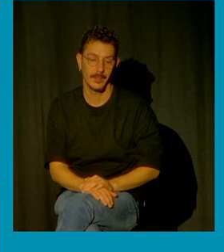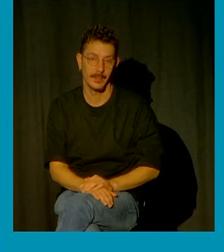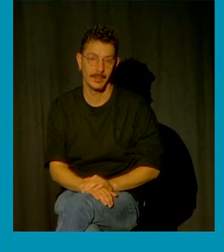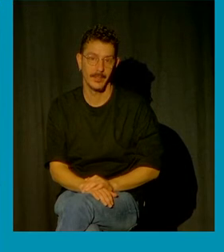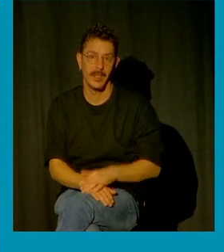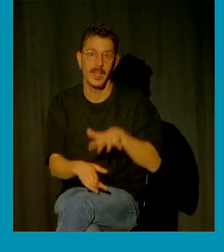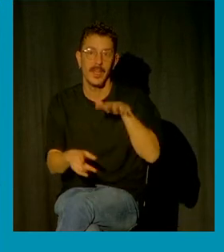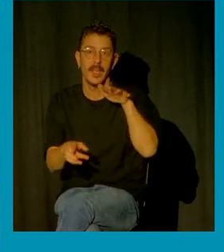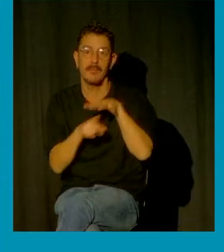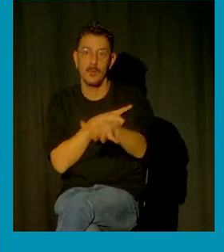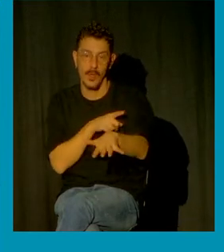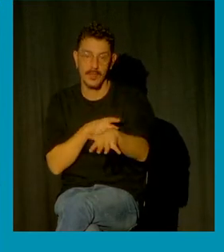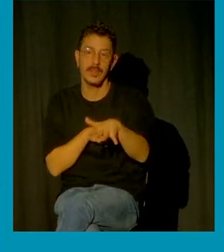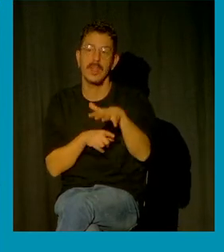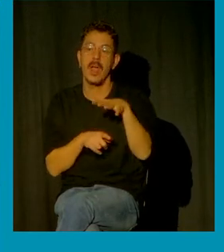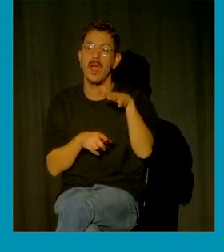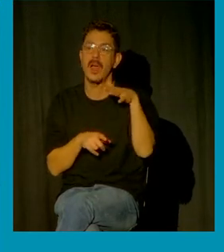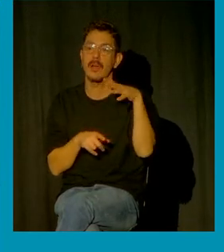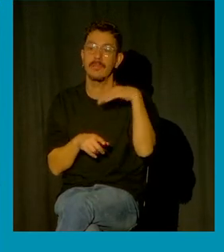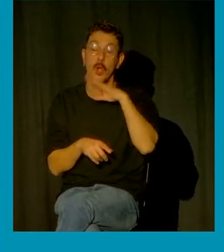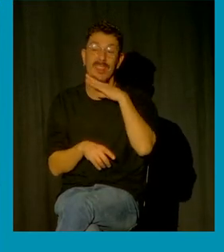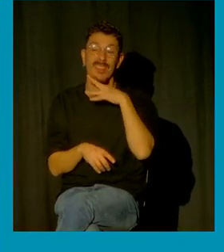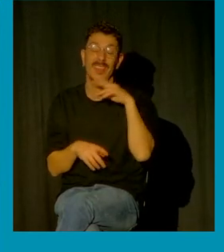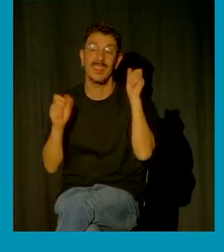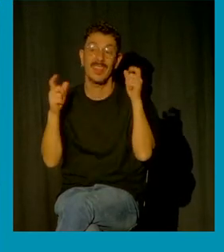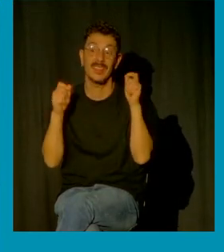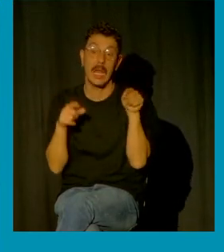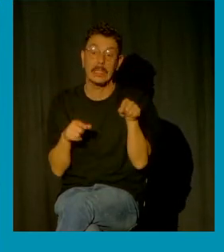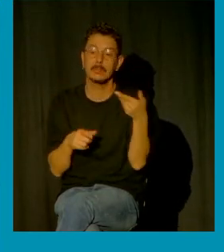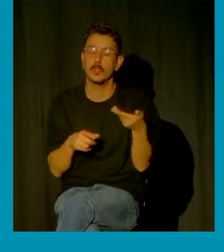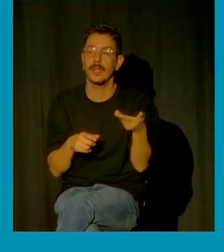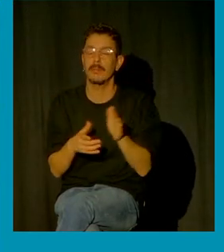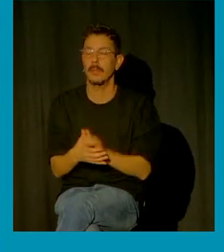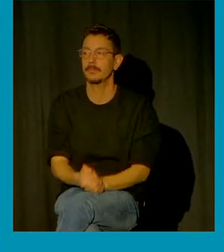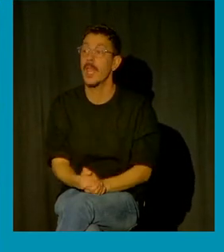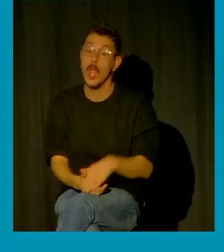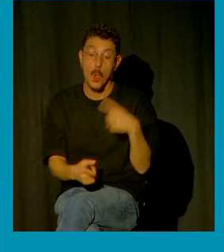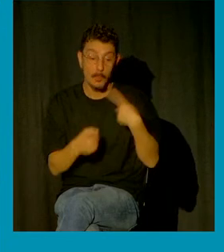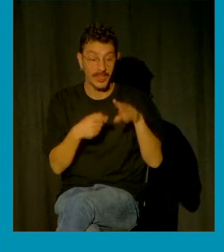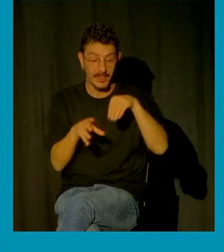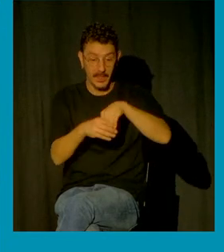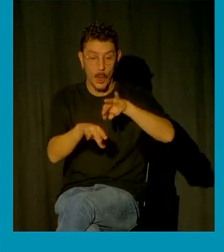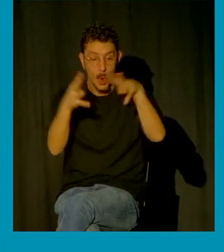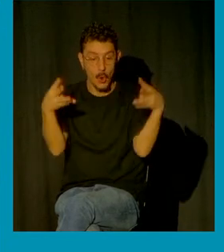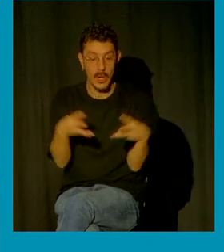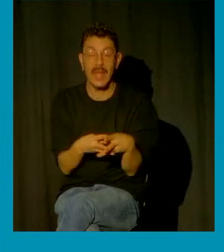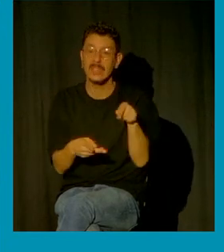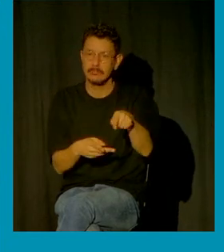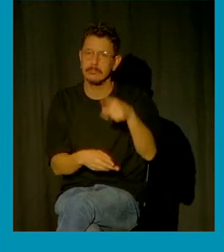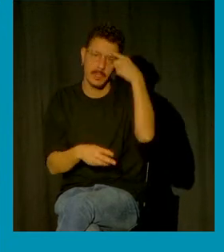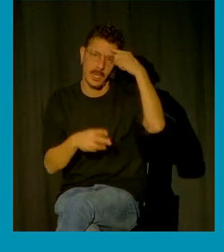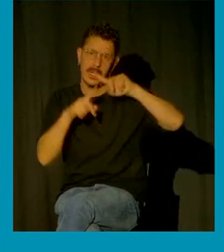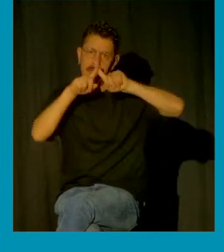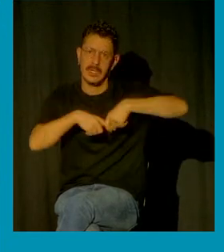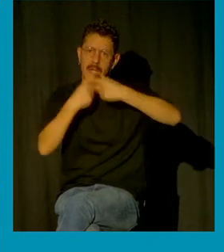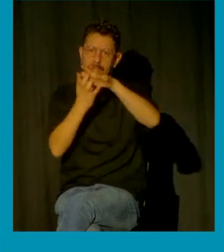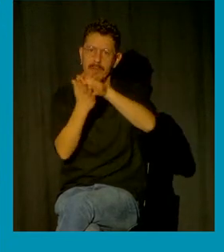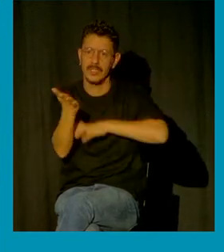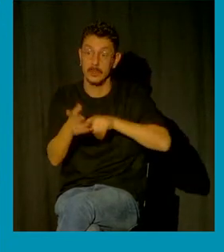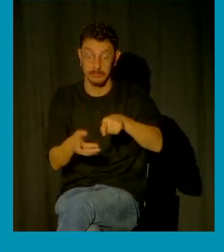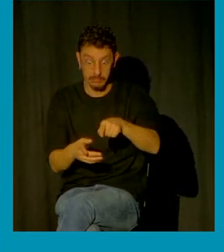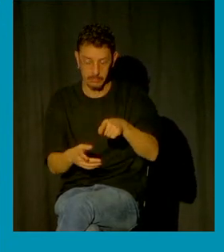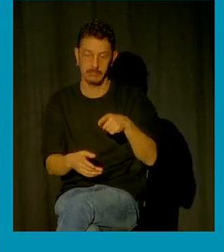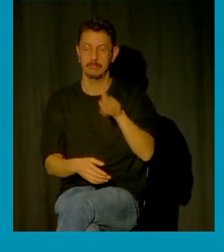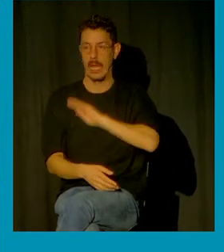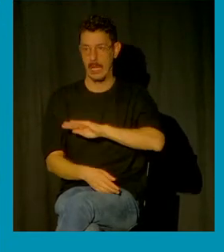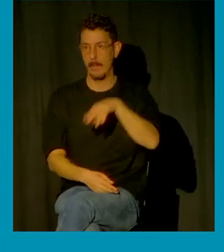sexual ho dic perquè està accessible a nivell online i bueno hi ha unes reflexions bastant preocupants